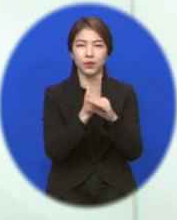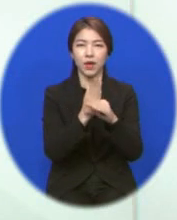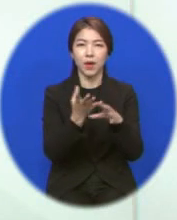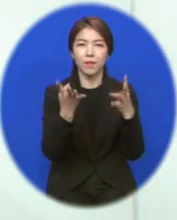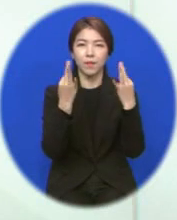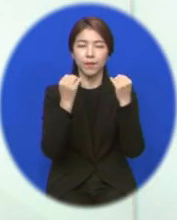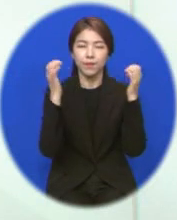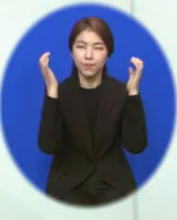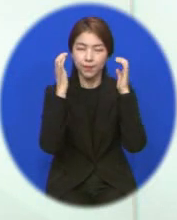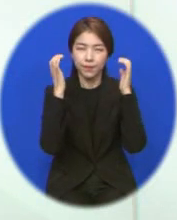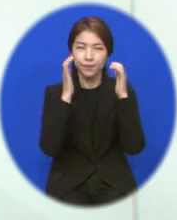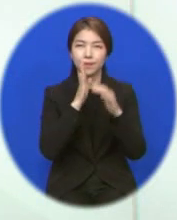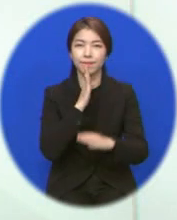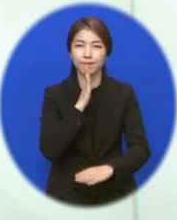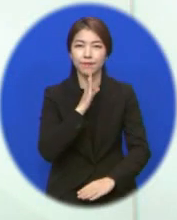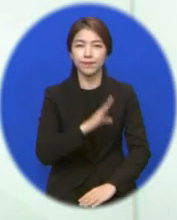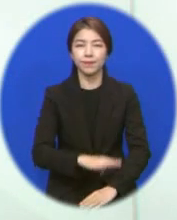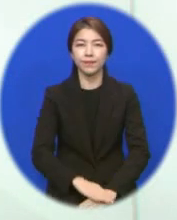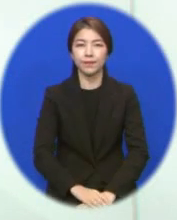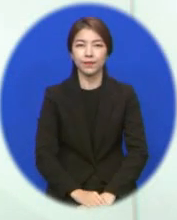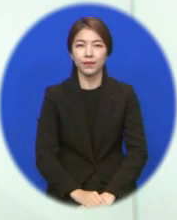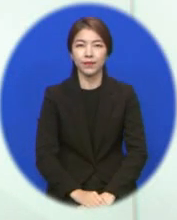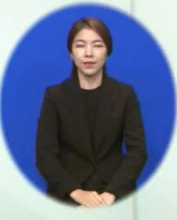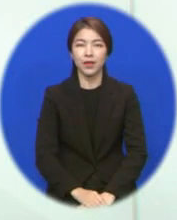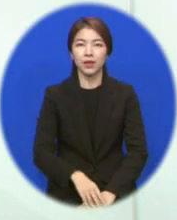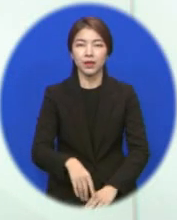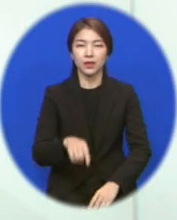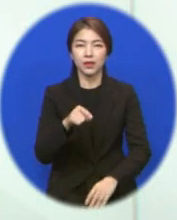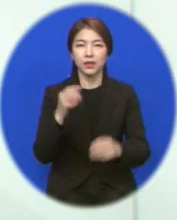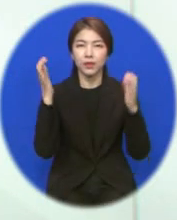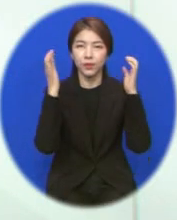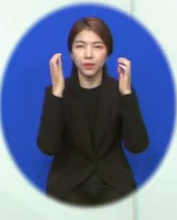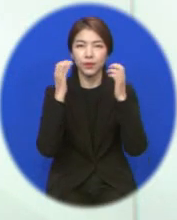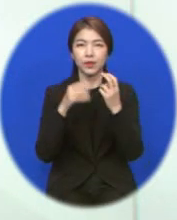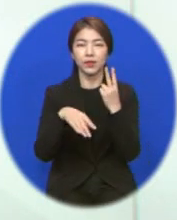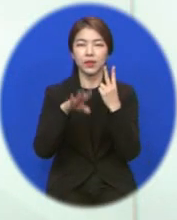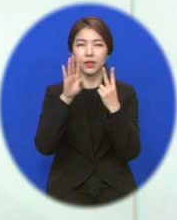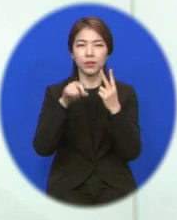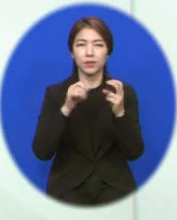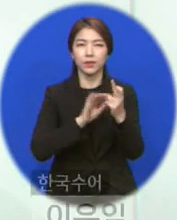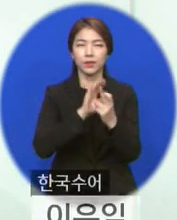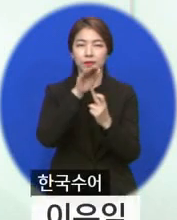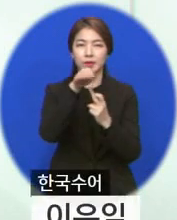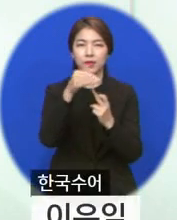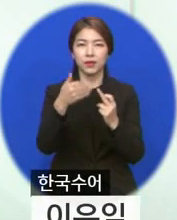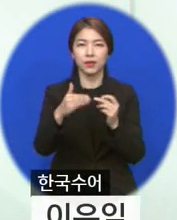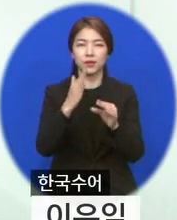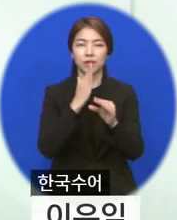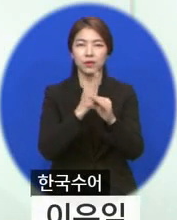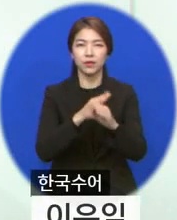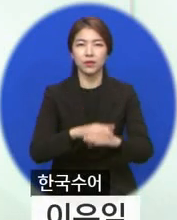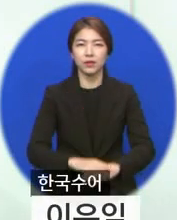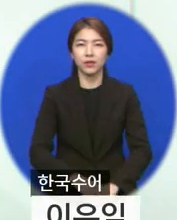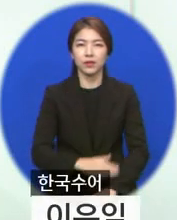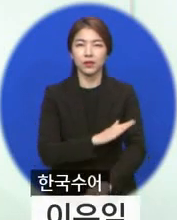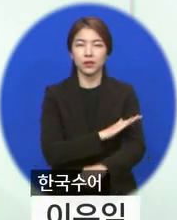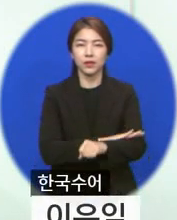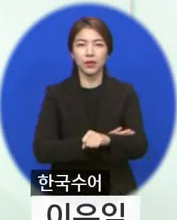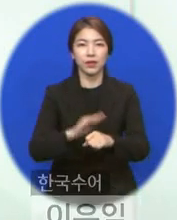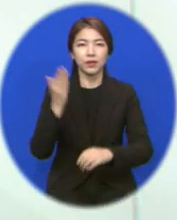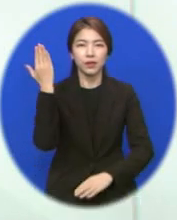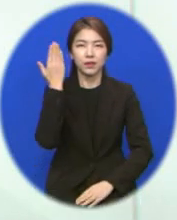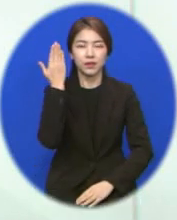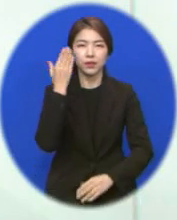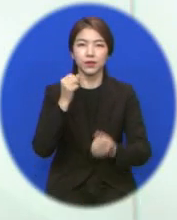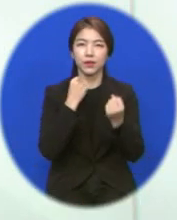코로나19팬데믹으로인한생명의위협을극복하는과정에서얼마나많은어려움을겪으셨습니까?이러한어려움은 이제절반을넘어섰습니다.우리는 현명하게그들